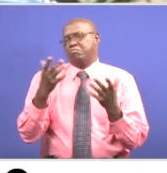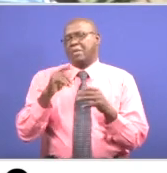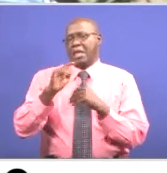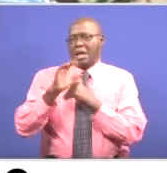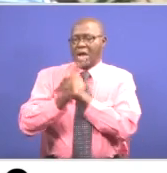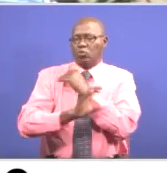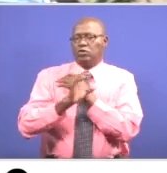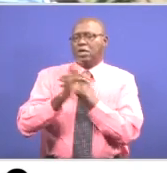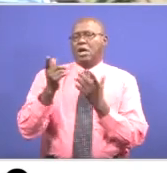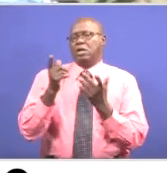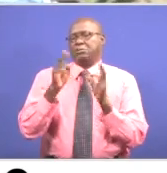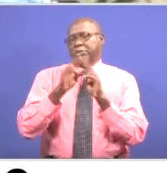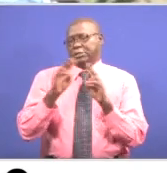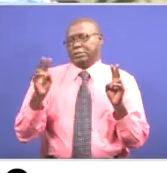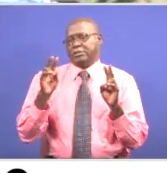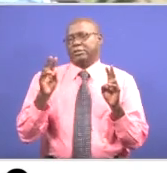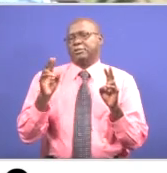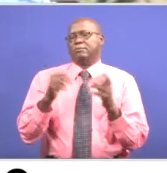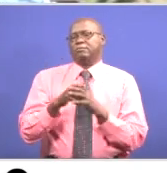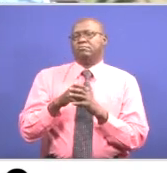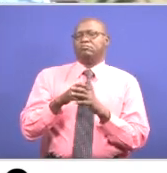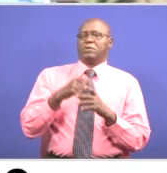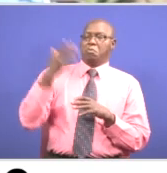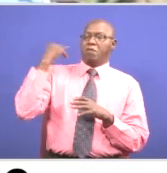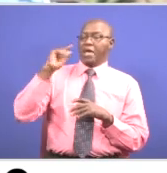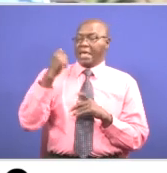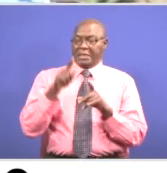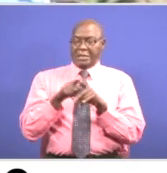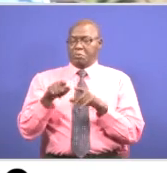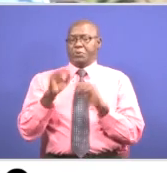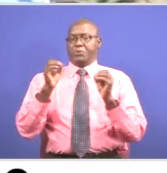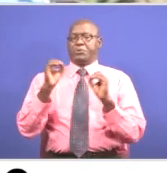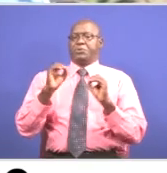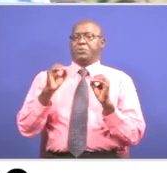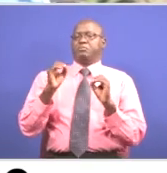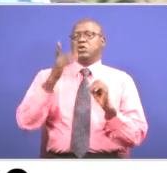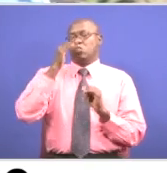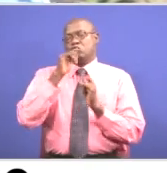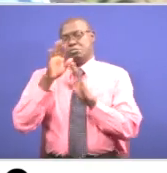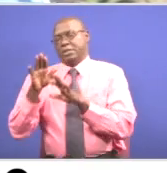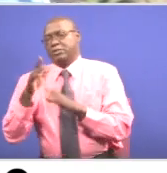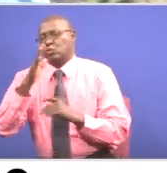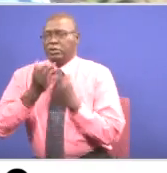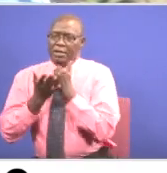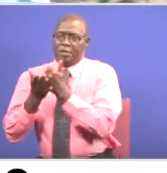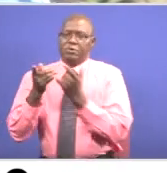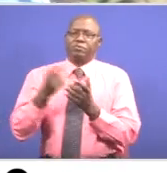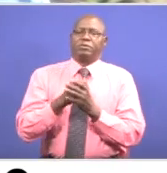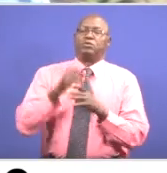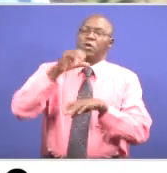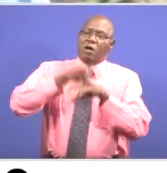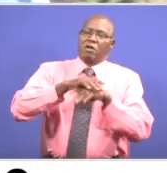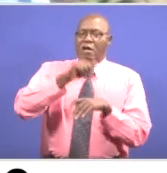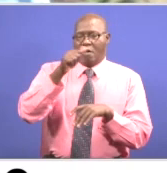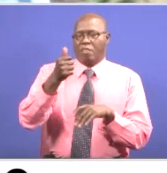kama hiyo, haijawahi fanyika Kenya hii, hata tunafurahia sana. Nasema abarikiwe na Mungu amsaidie, na tupate wengine kama